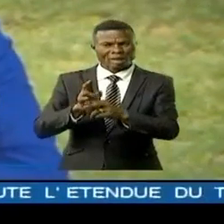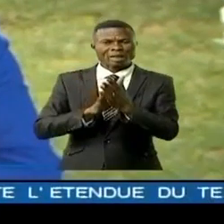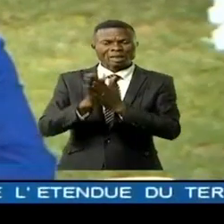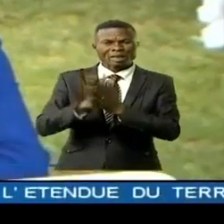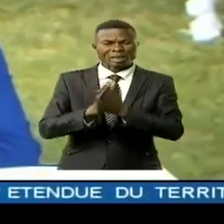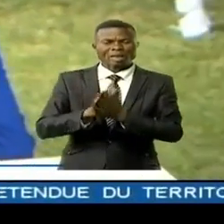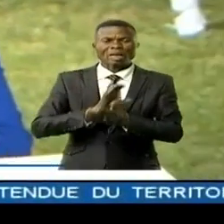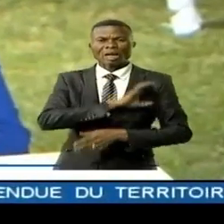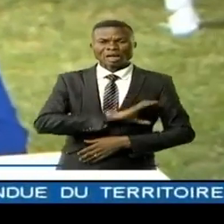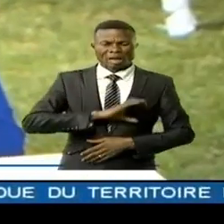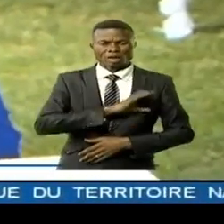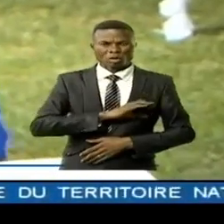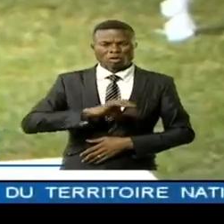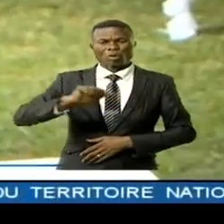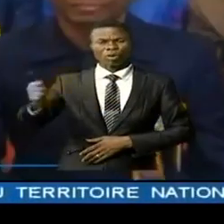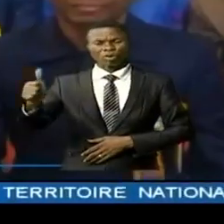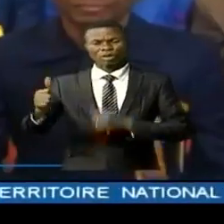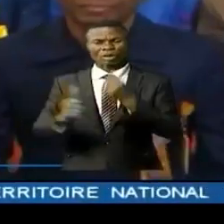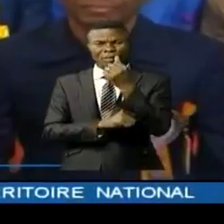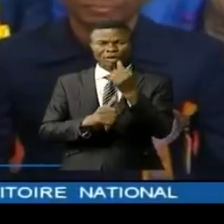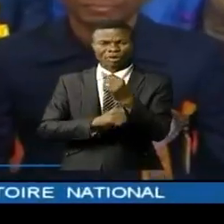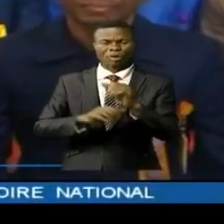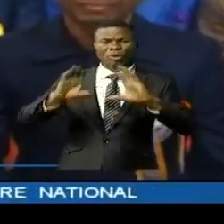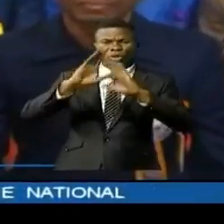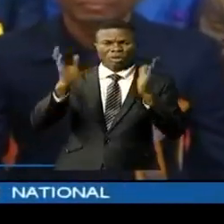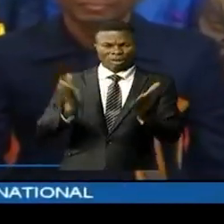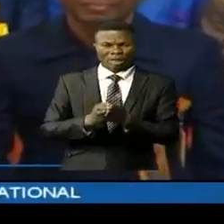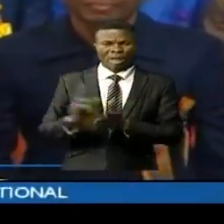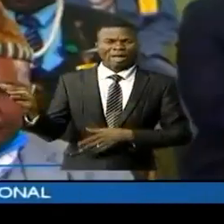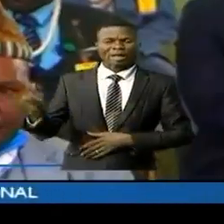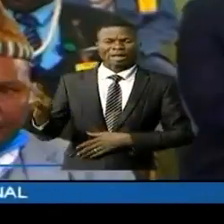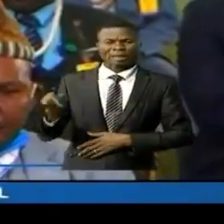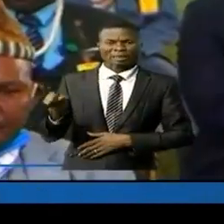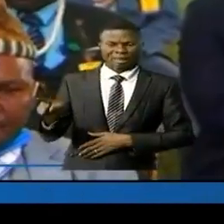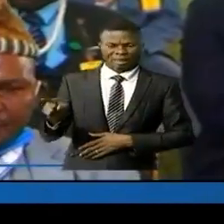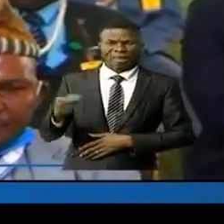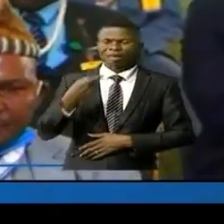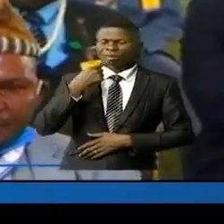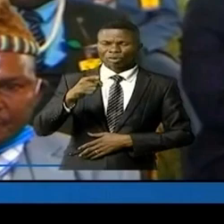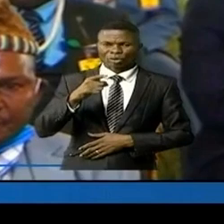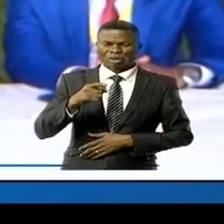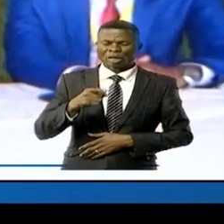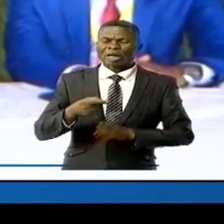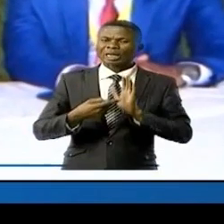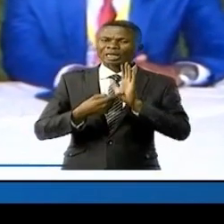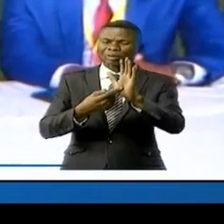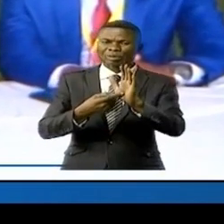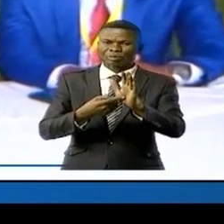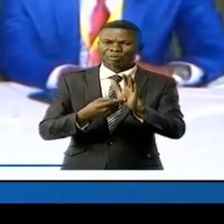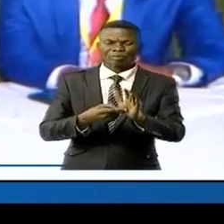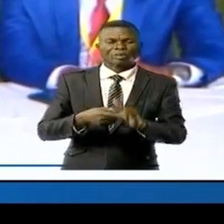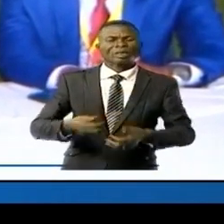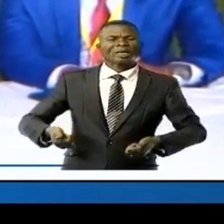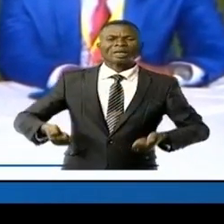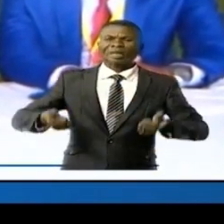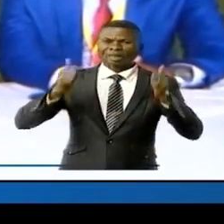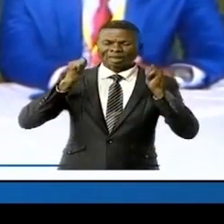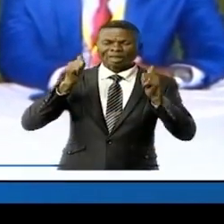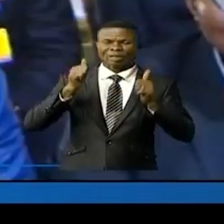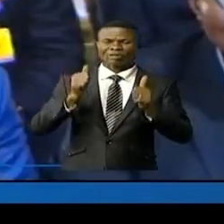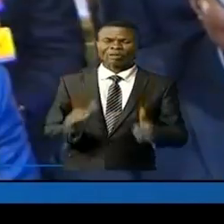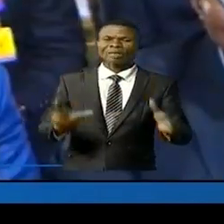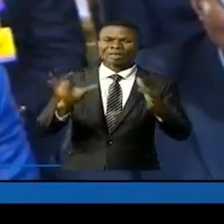de quelques-uns des membres de la communauté du kassaï qu'il se caractérise par les refus d'intégration